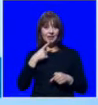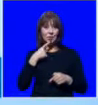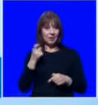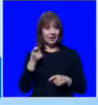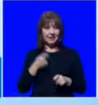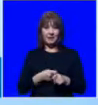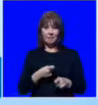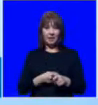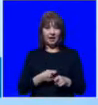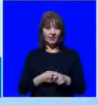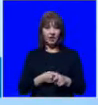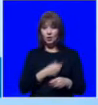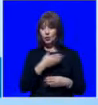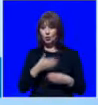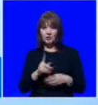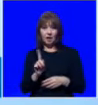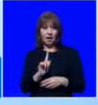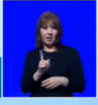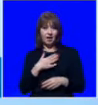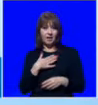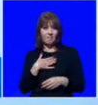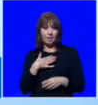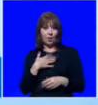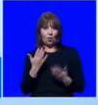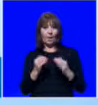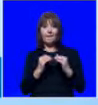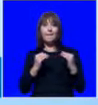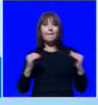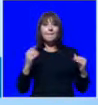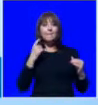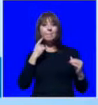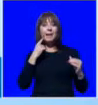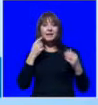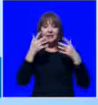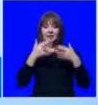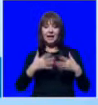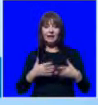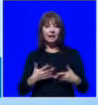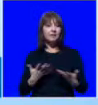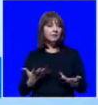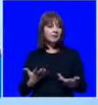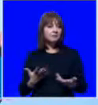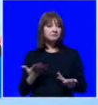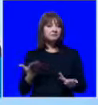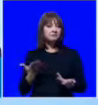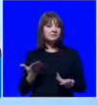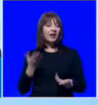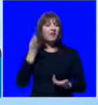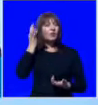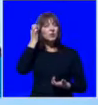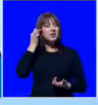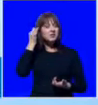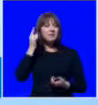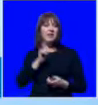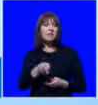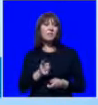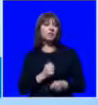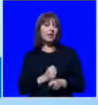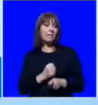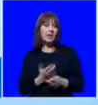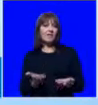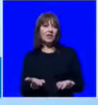допълва, никога не е имало такава база данни, вие каквито и регламенти, каквито и дефиниции да си мислите, нищо не може да направите. Защото вие